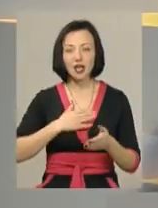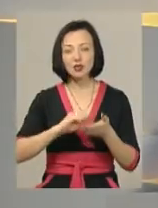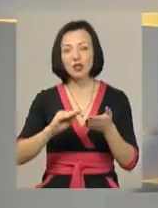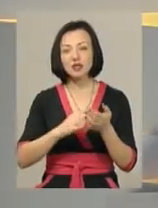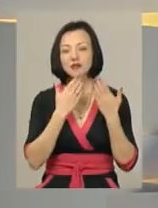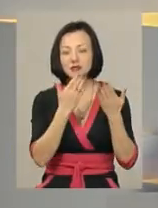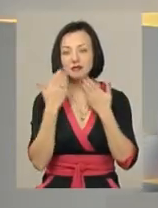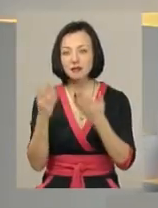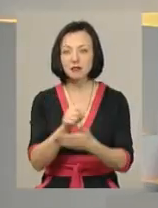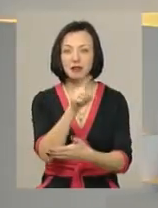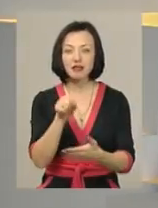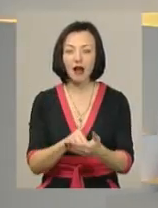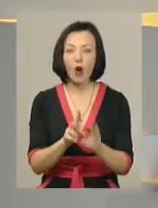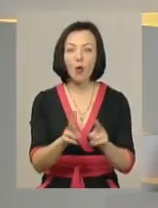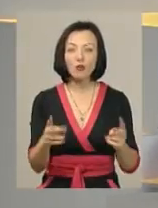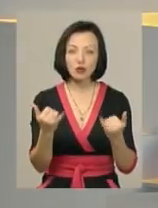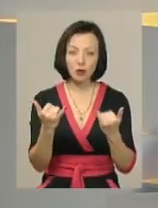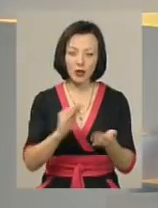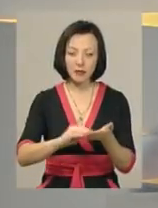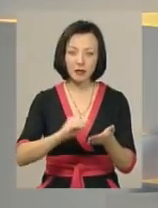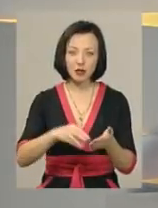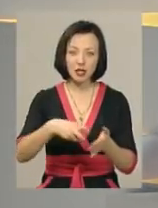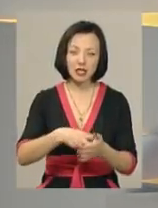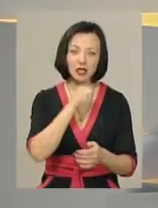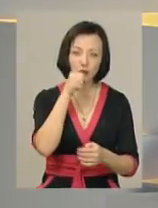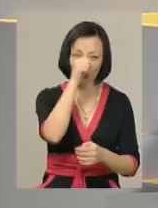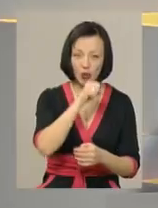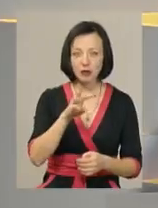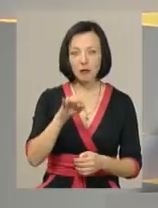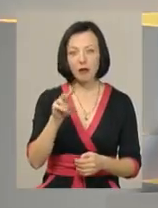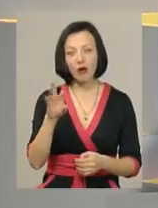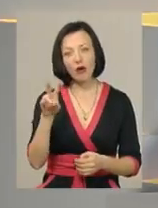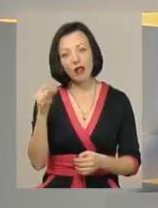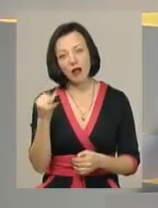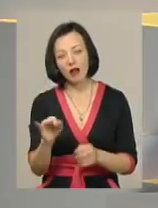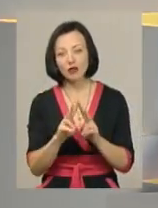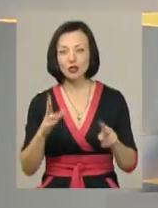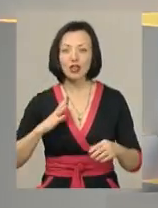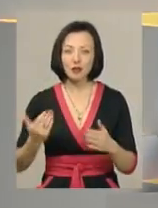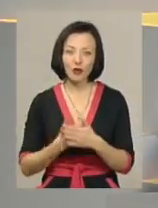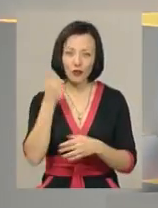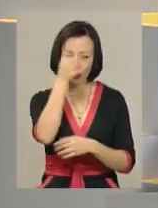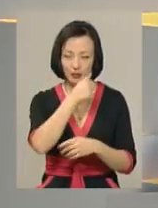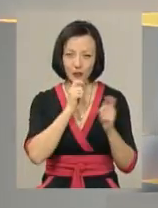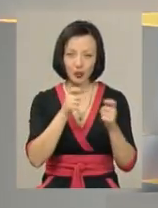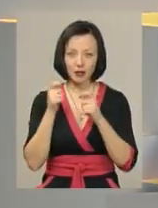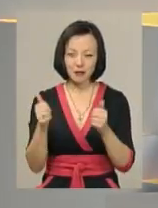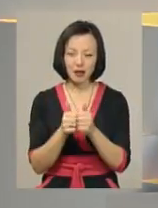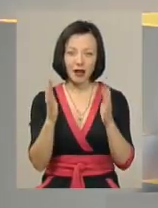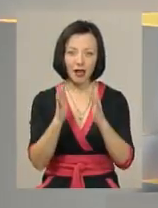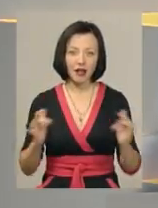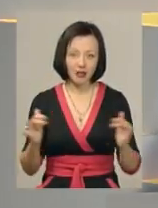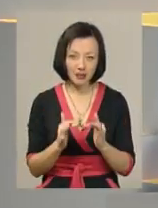поцікавились питанням А кому сьогодні пишуть дітки листи і хто чекатиме їх з новорічними подарунками біля